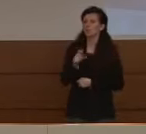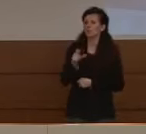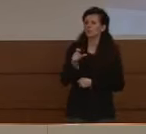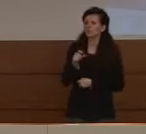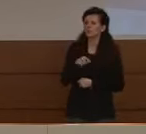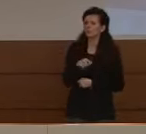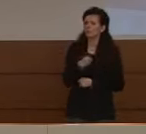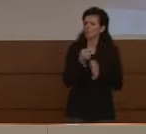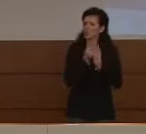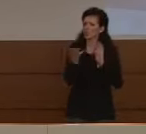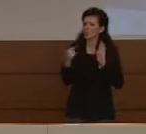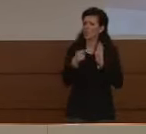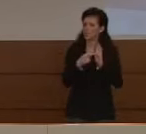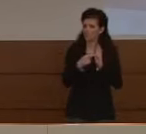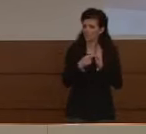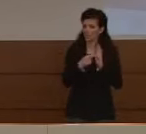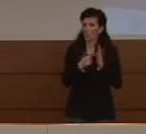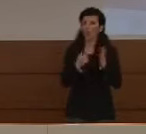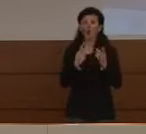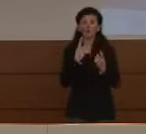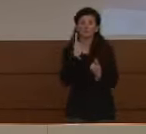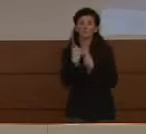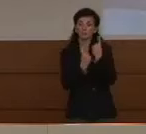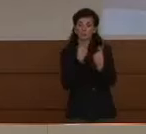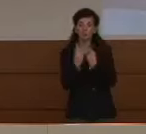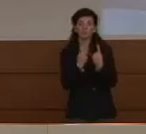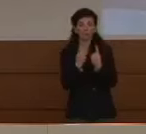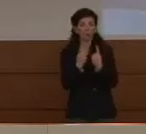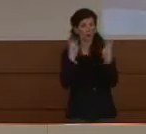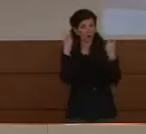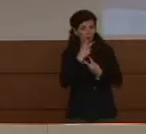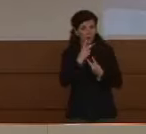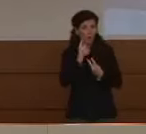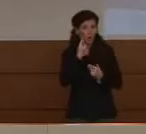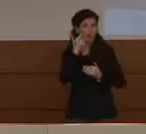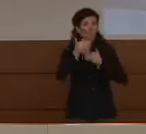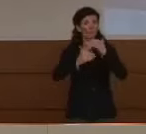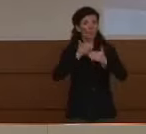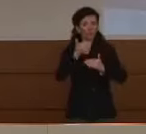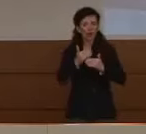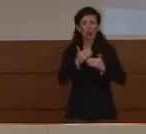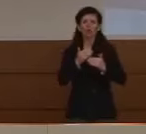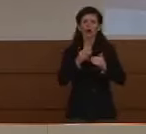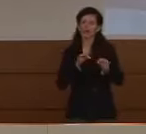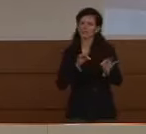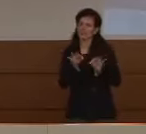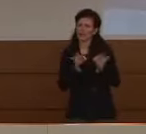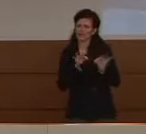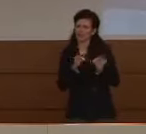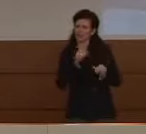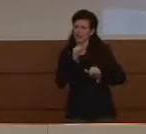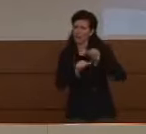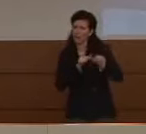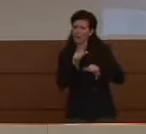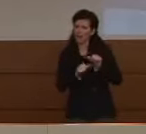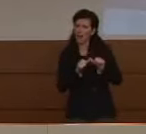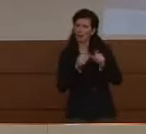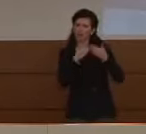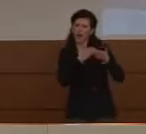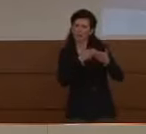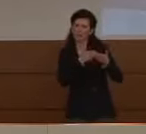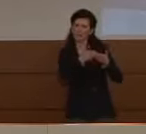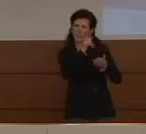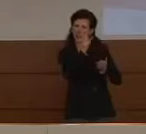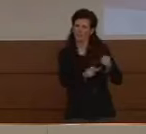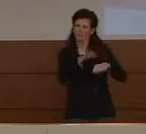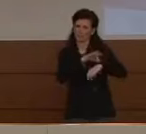questo numero se la situazione sta oggettivamente migliorando cose sono cambiate anche le strategie di assistenza e dei pazienti e